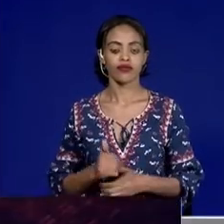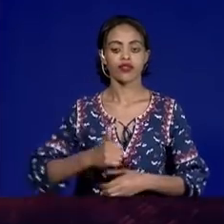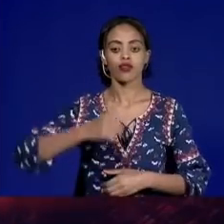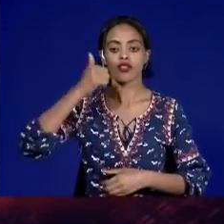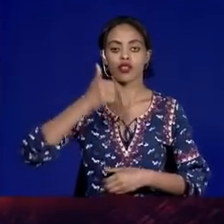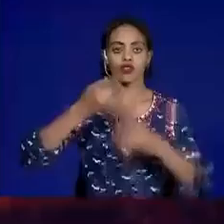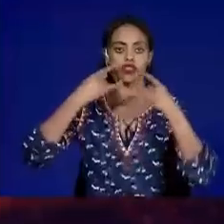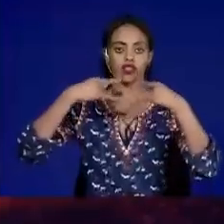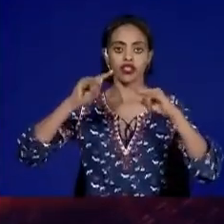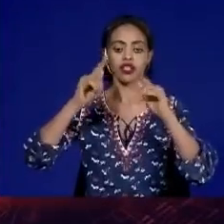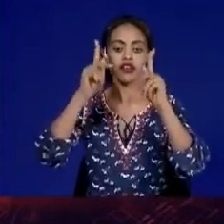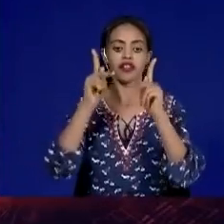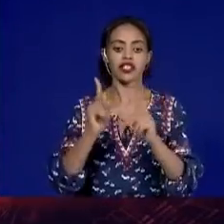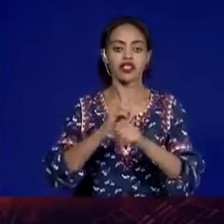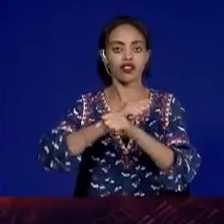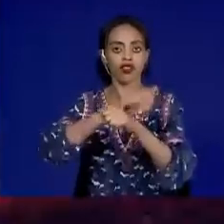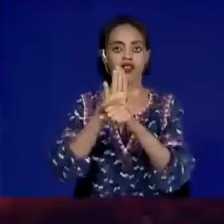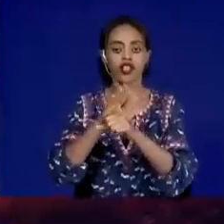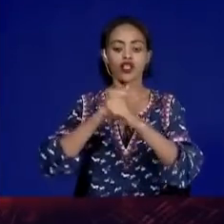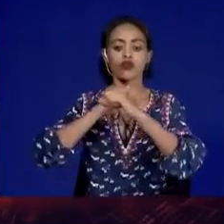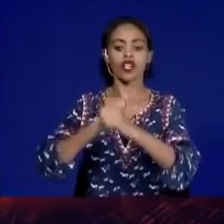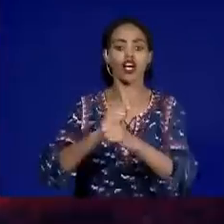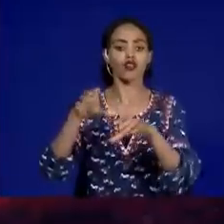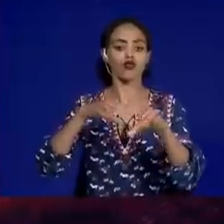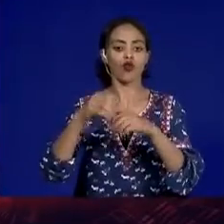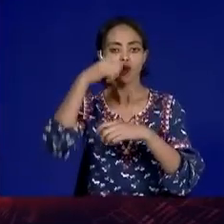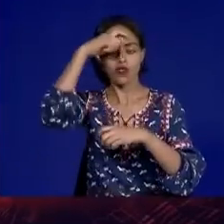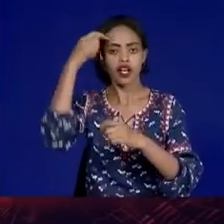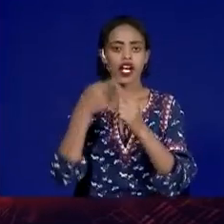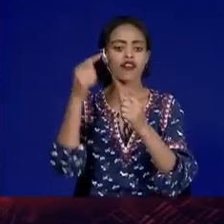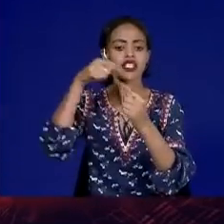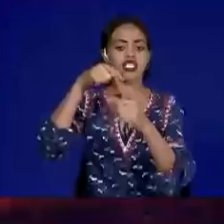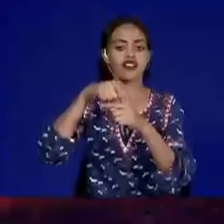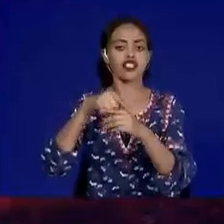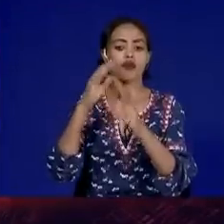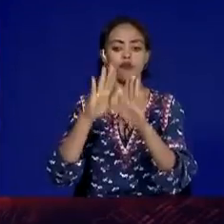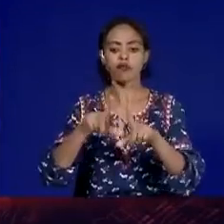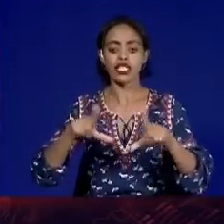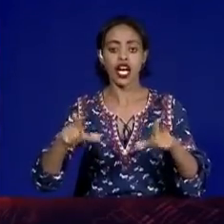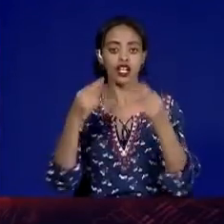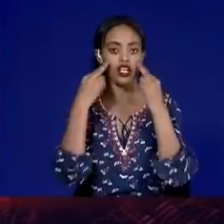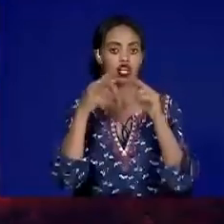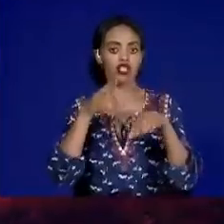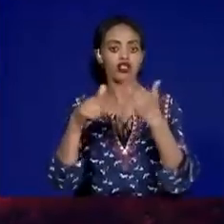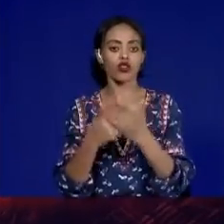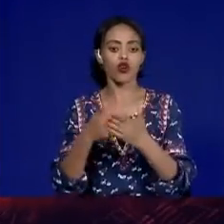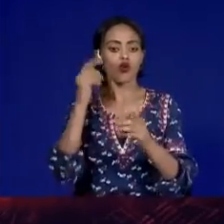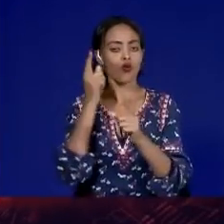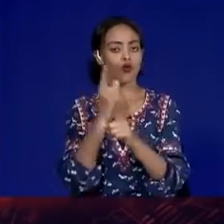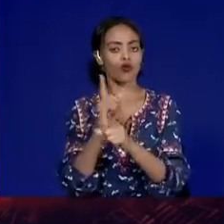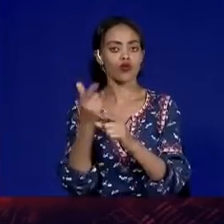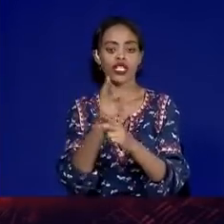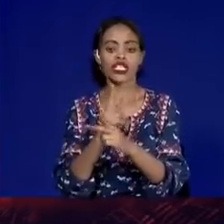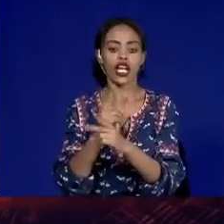እንዲ ነጥታት ዜና ሕብረተሰብ ለበዳ ቫይረስ ኮሮና ንምክልኻል ዝገብሮ ምፃዕሪ ካብ ግዘ ናብ ግዘ ምዝሓል ይረአ ብምህላው ግቡእ ጥንቃቐ ክገብር ይግባእ